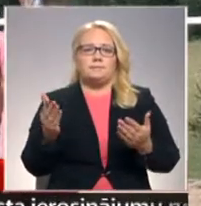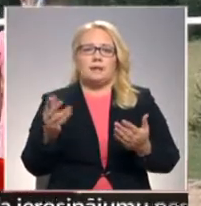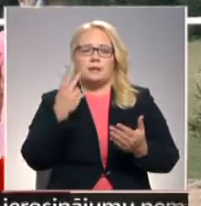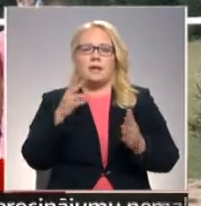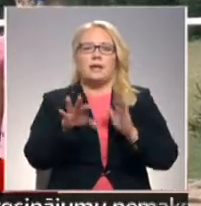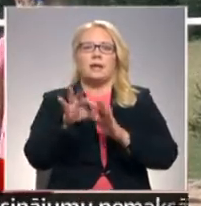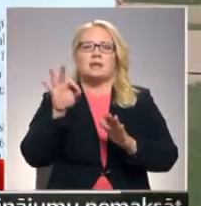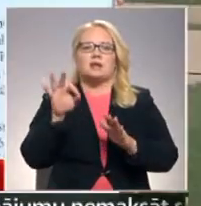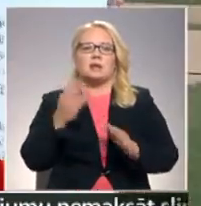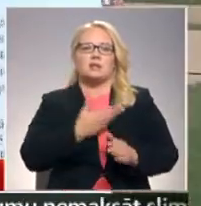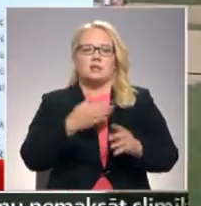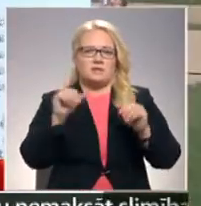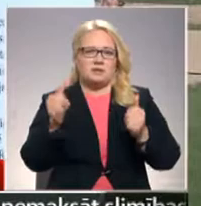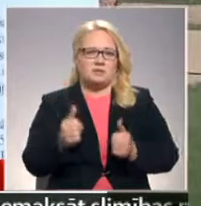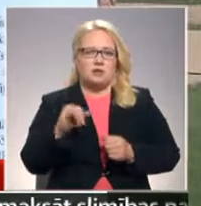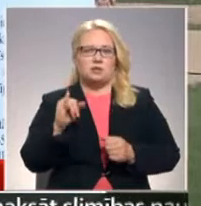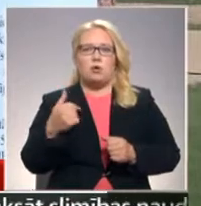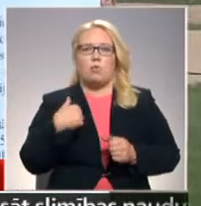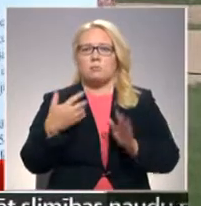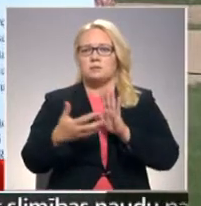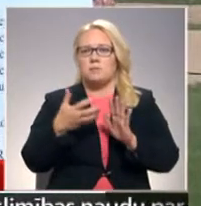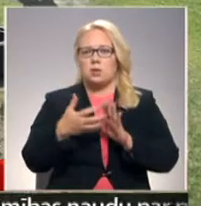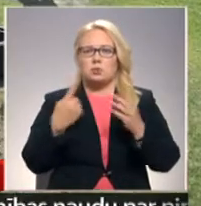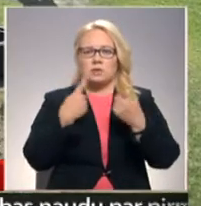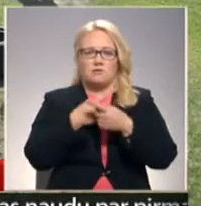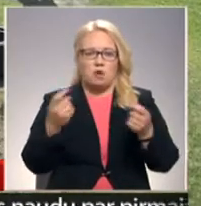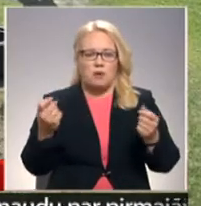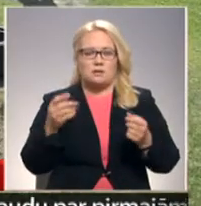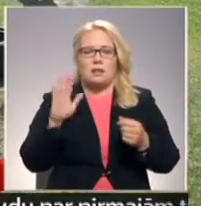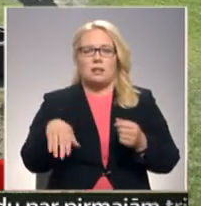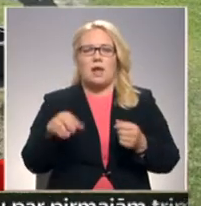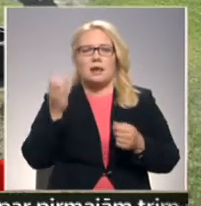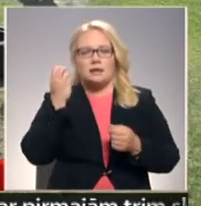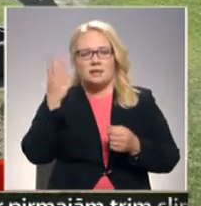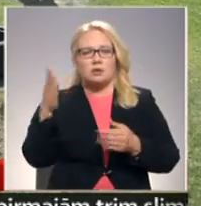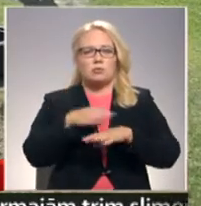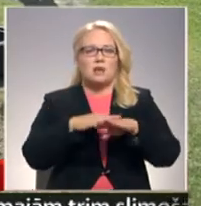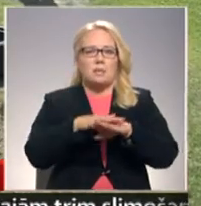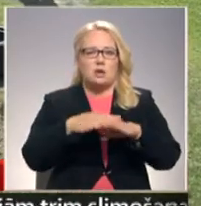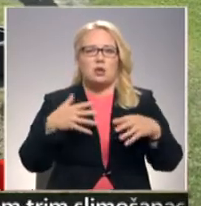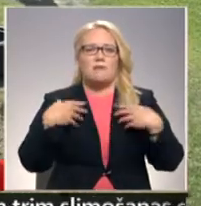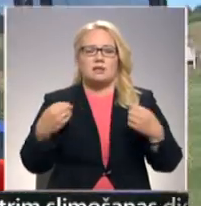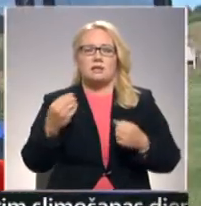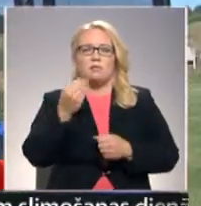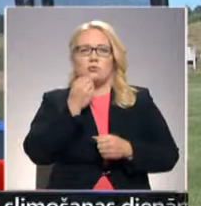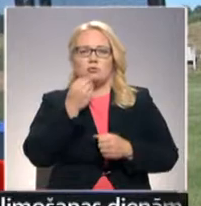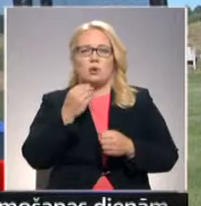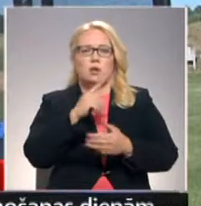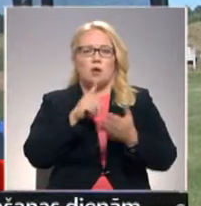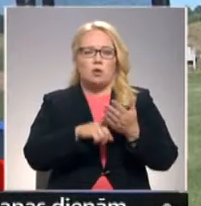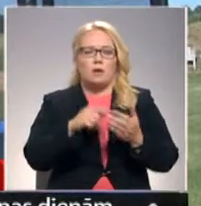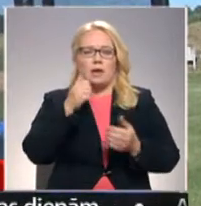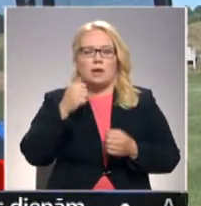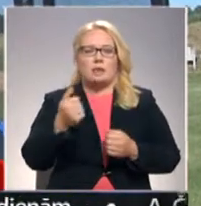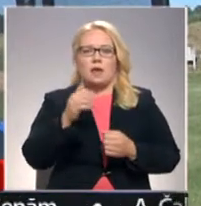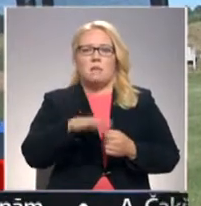izredzēto dzīvesveids, jo mums trūkst tās informācijas. Lai izglītotu sabiedrību veselības un uztura jautājumos, blakus ikgadējām